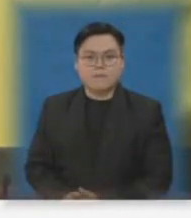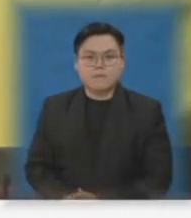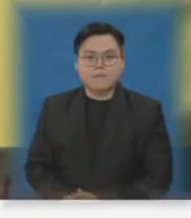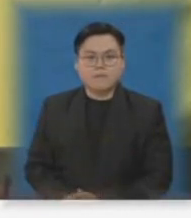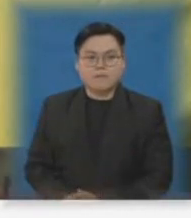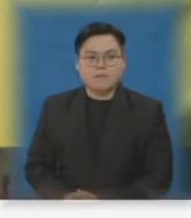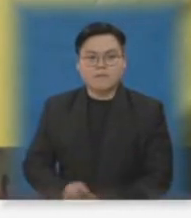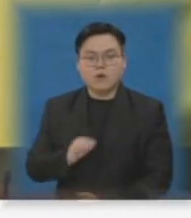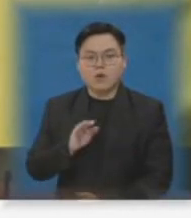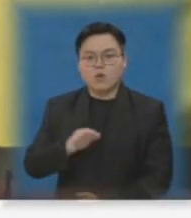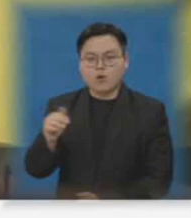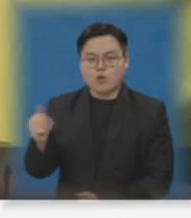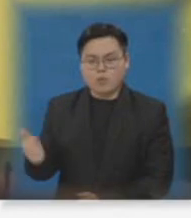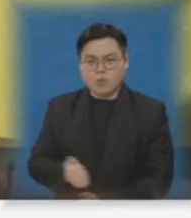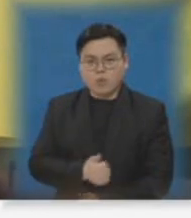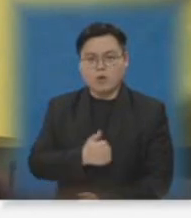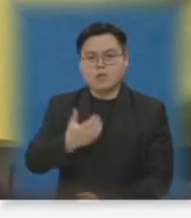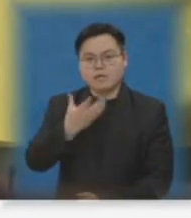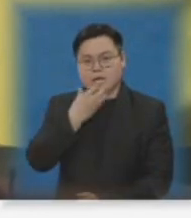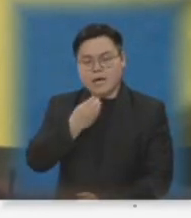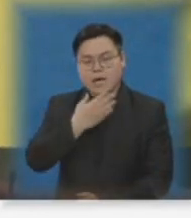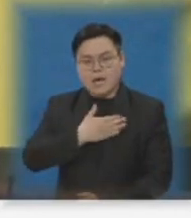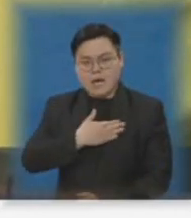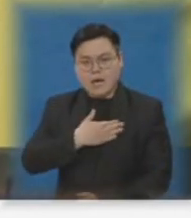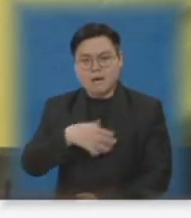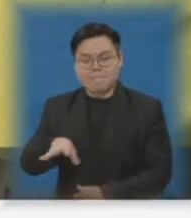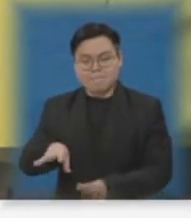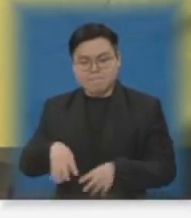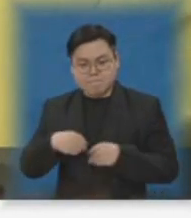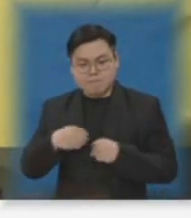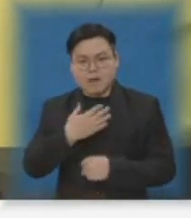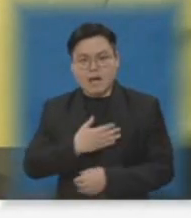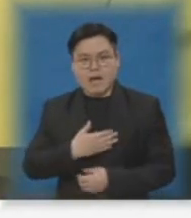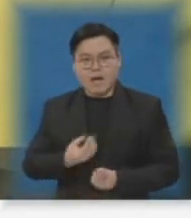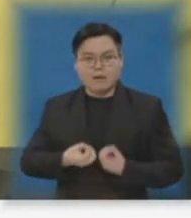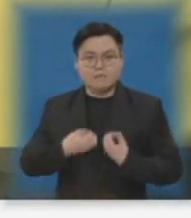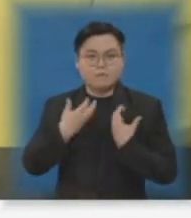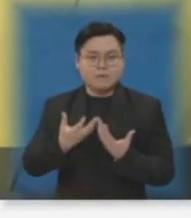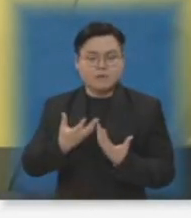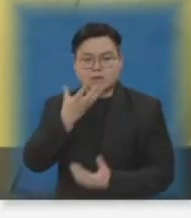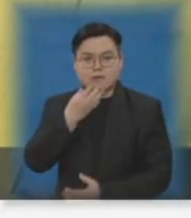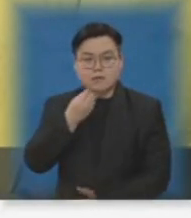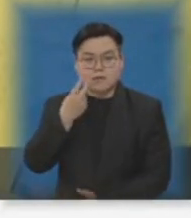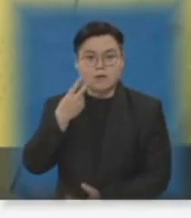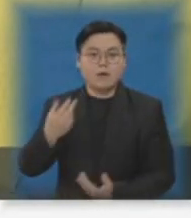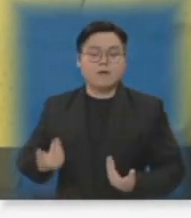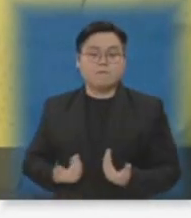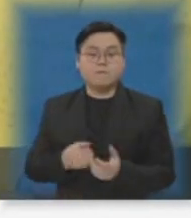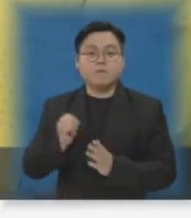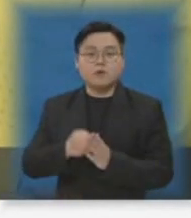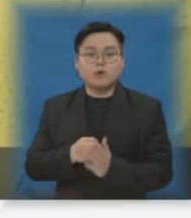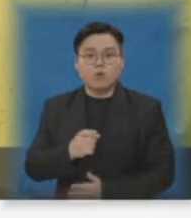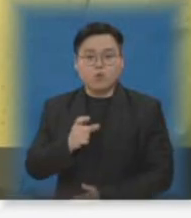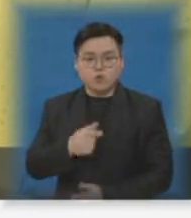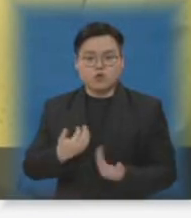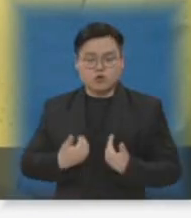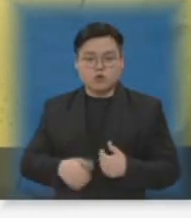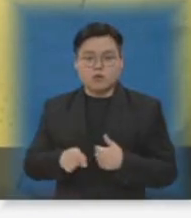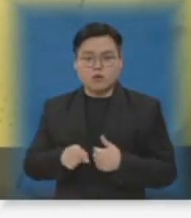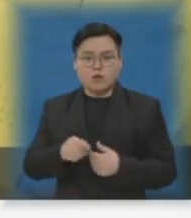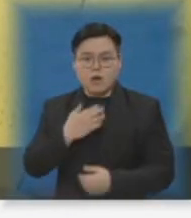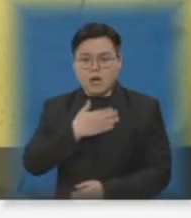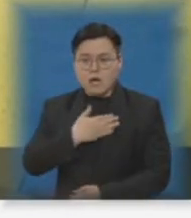Хүүхэд болгон хайр дээр хайрын дундусч хайрын дунд умбаж хайрын дунд л амьдрах ёстой. Хүн болж төрж ирснийг